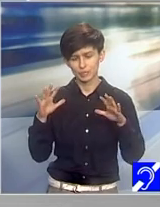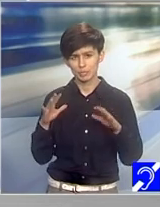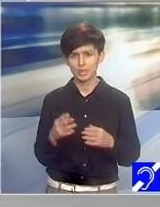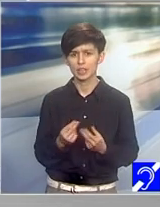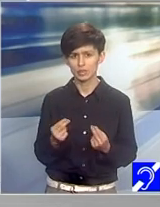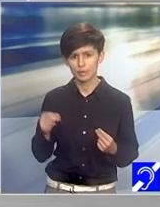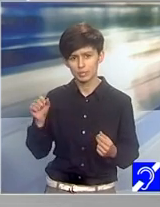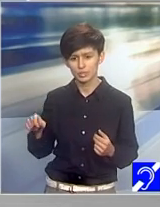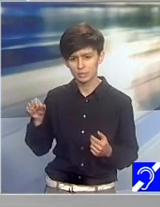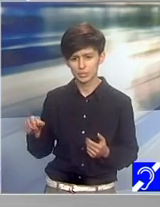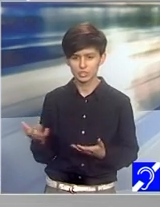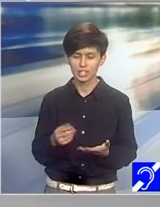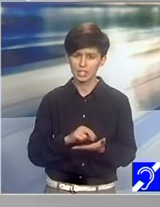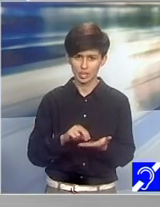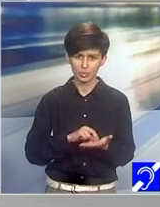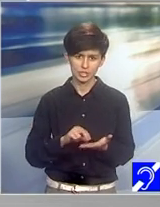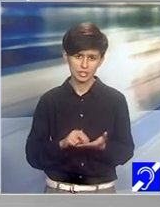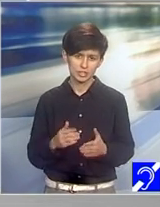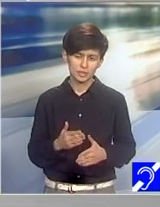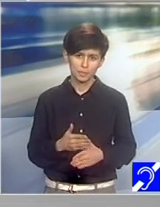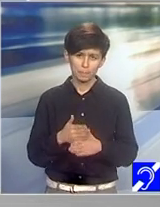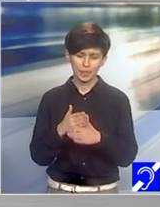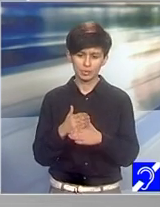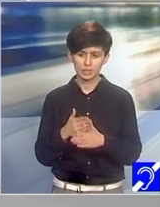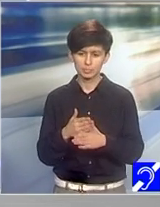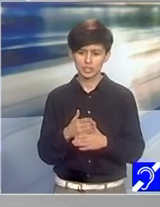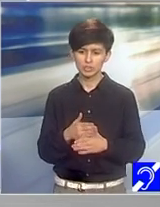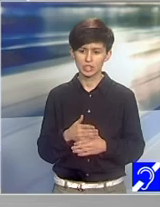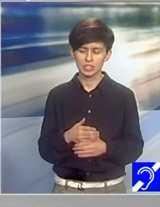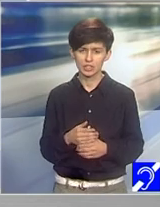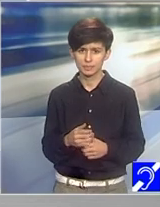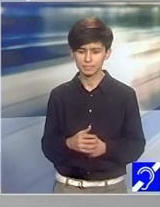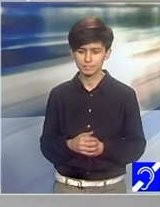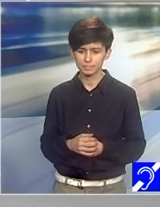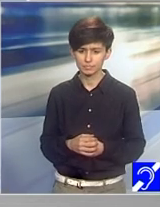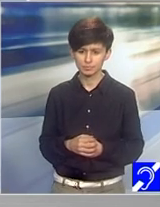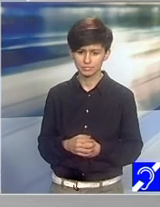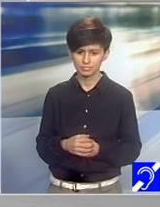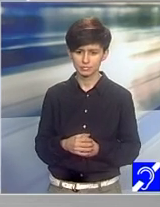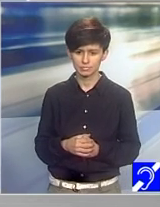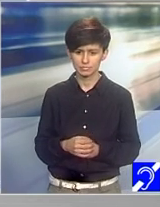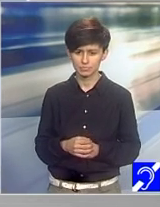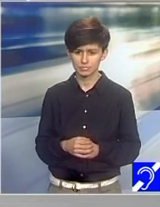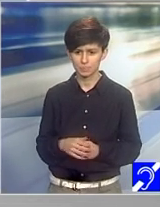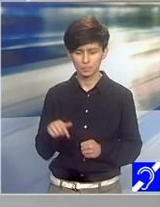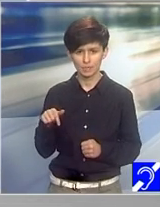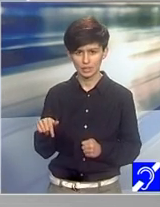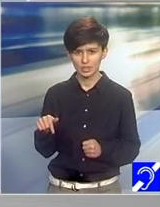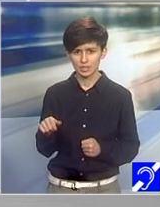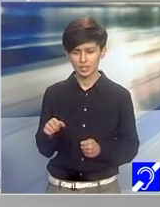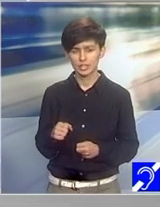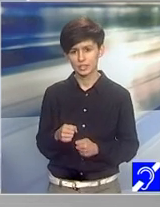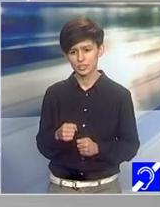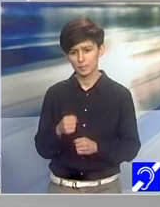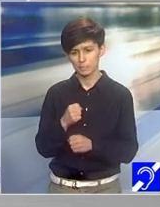mulți autori care au contribuit la realizarea sa. În cadrul acelei lucrări au